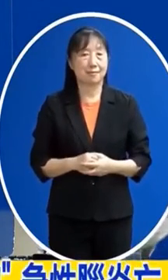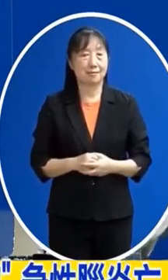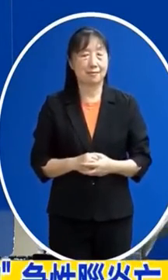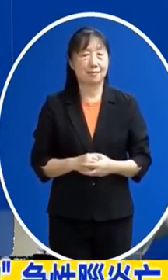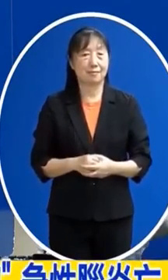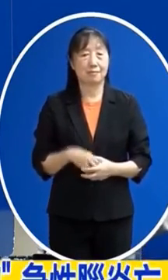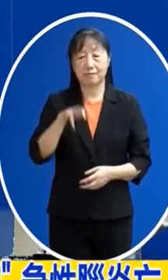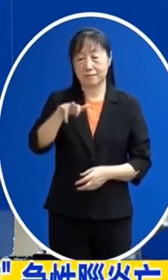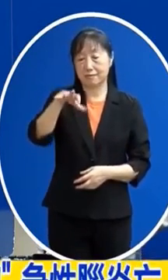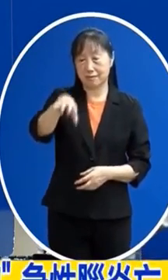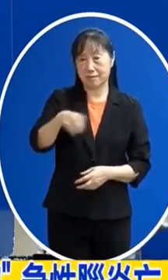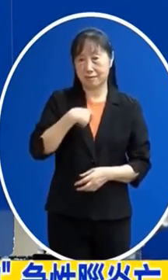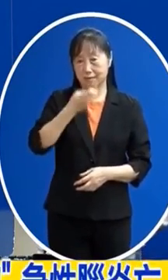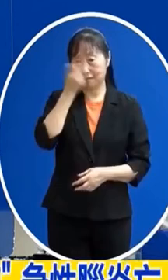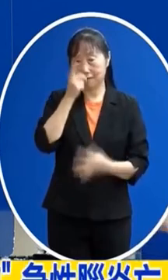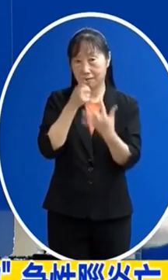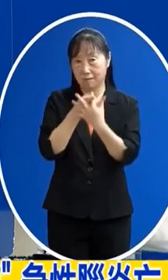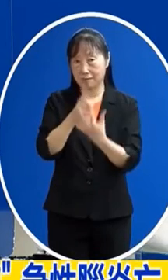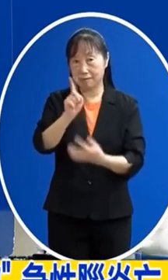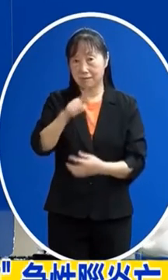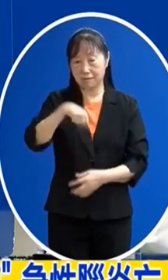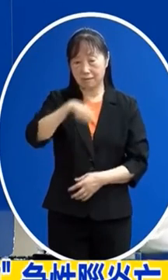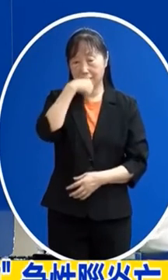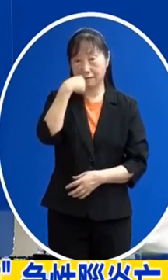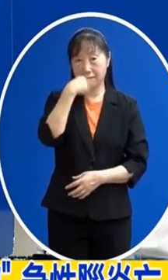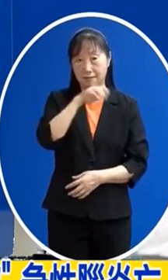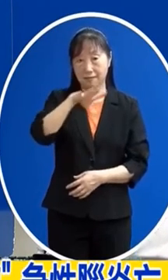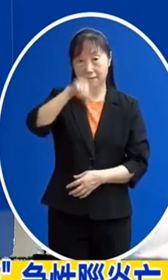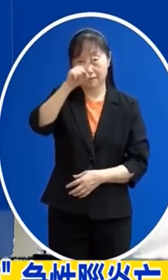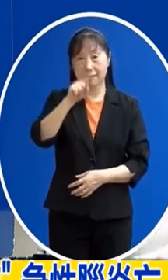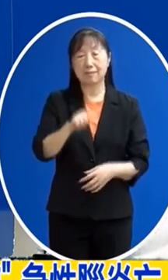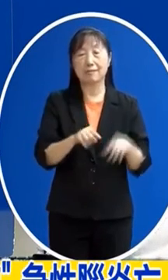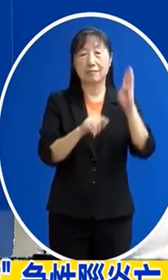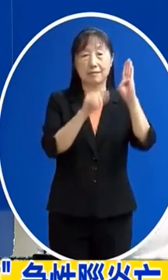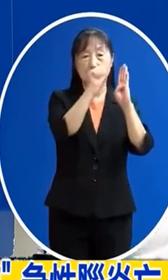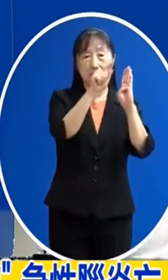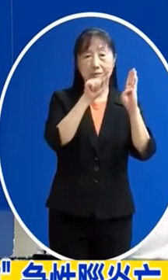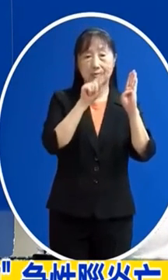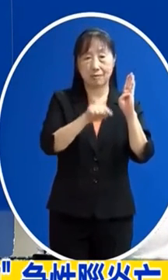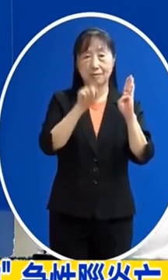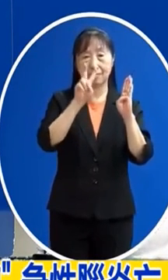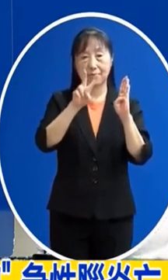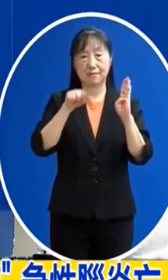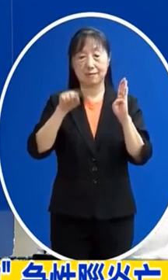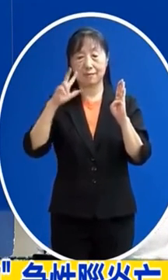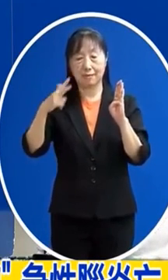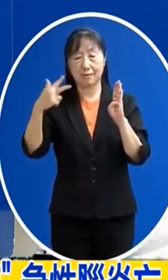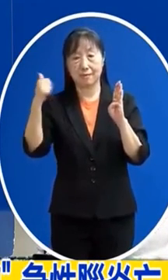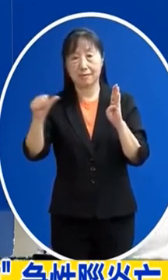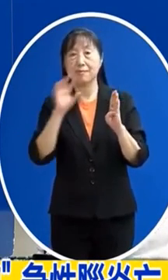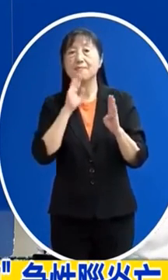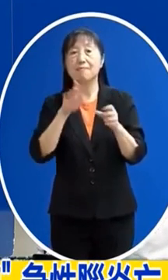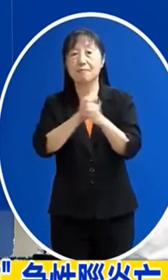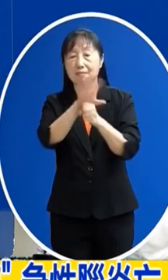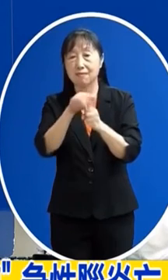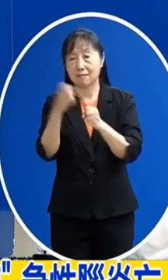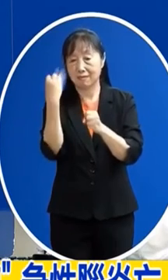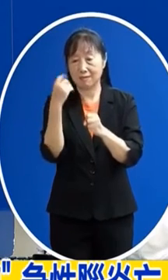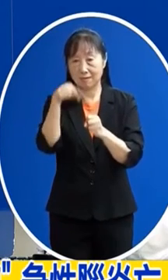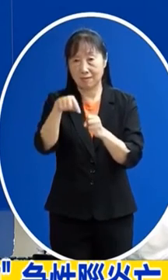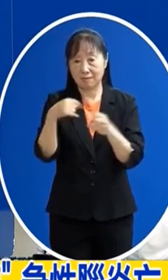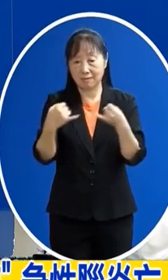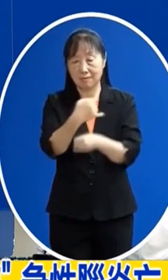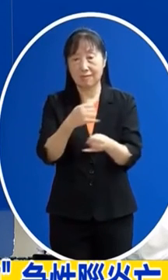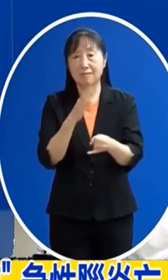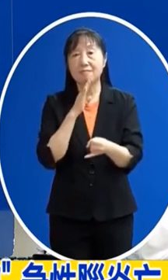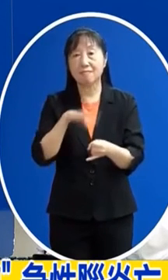在边境这边侦测出我们国内首例的 BA.2.75 的这一个新的 Omicron 的变异株的